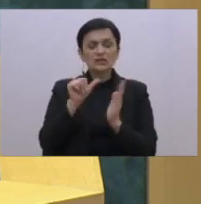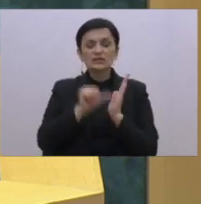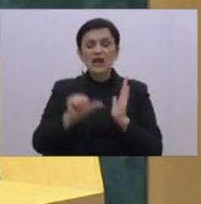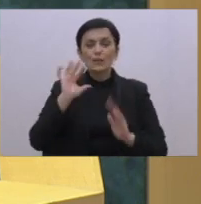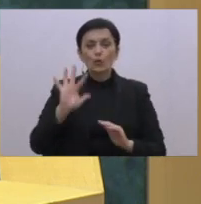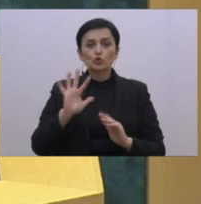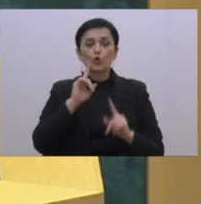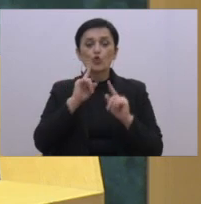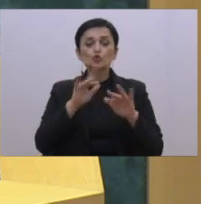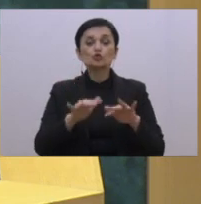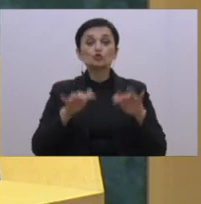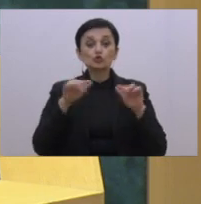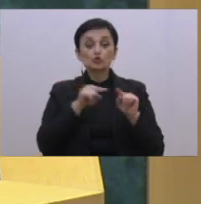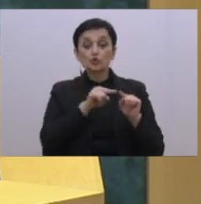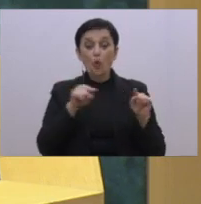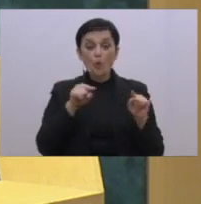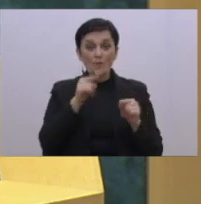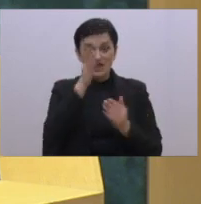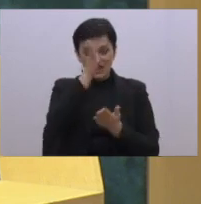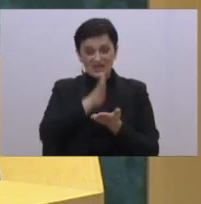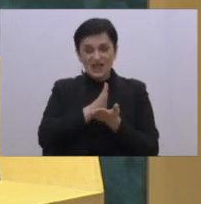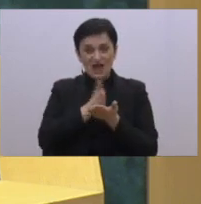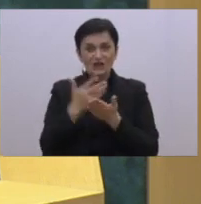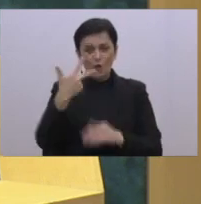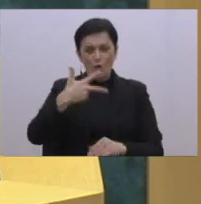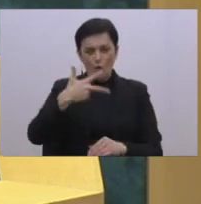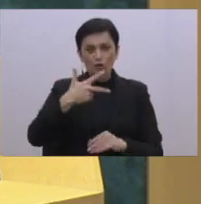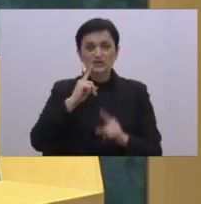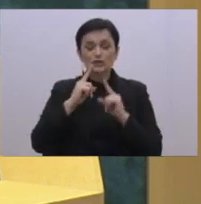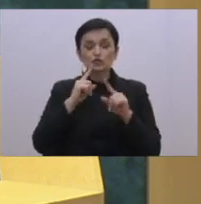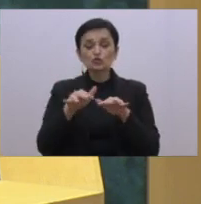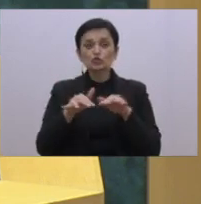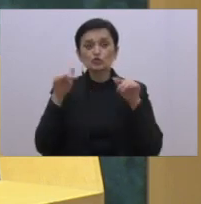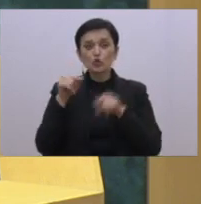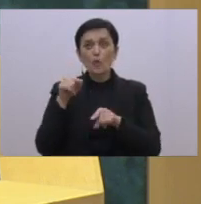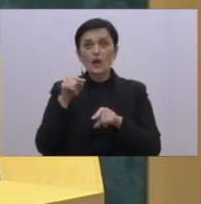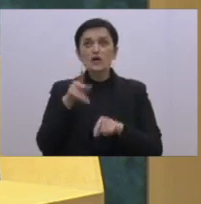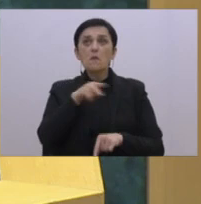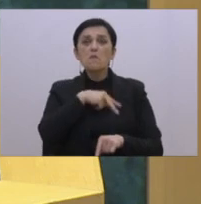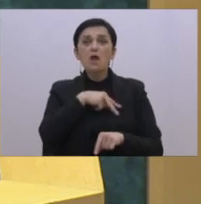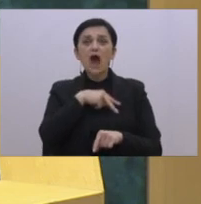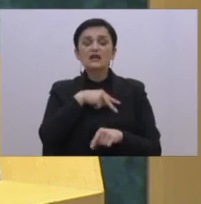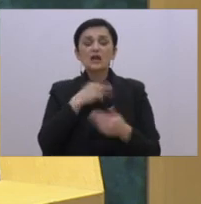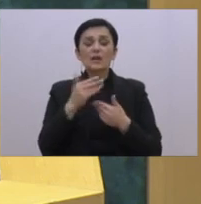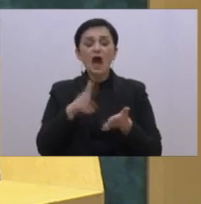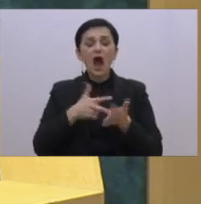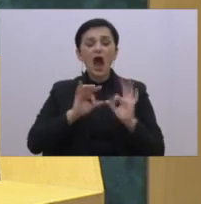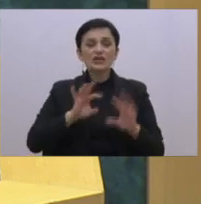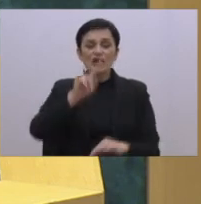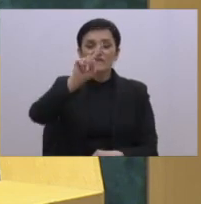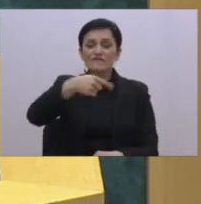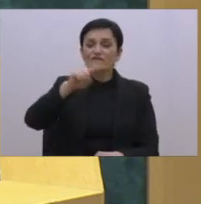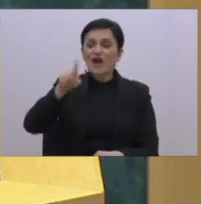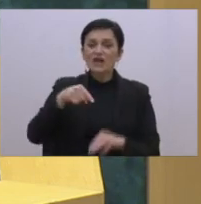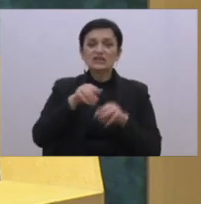65 პლენარული სხდომიდან თითქმის ნახევარზე, 30 პლენარულ სხდომაზე მოხდა პარლამენტის მიმართ ანგაჟირებული